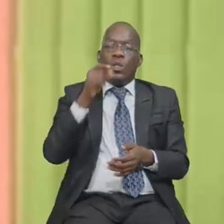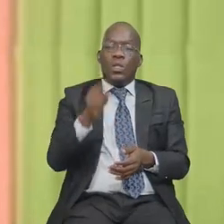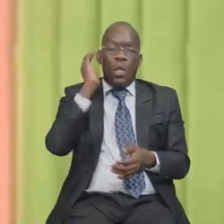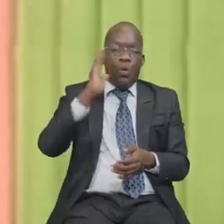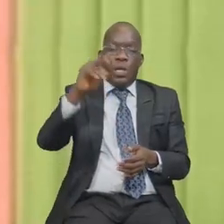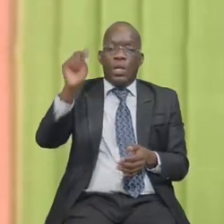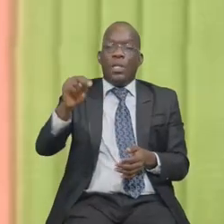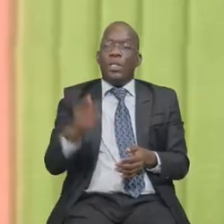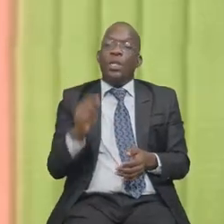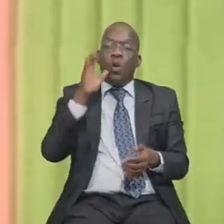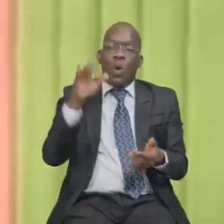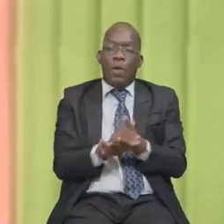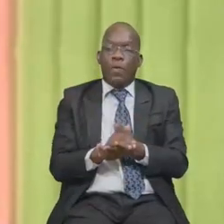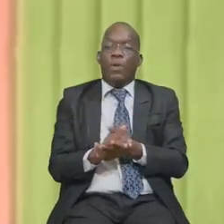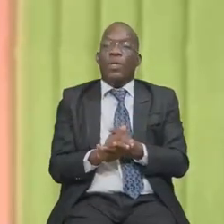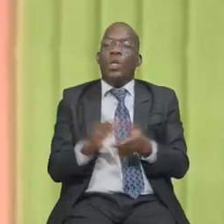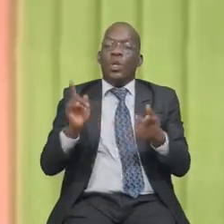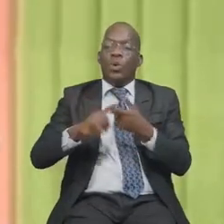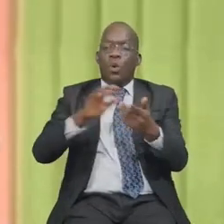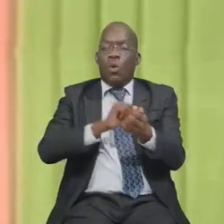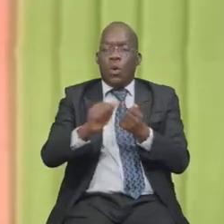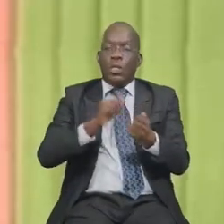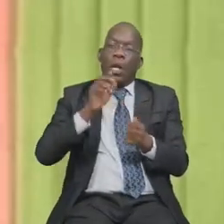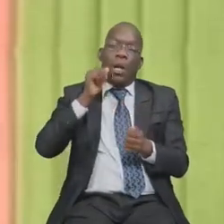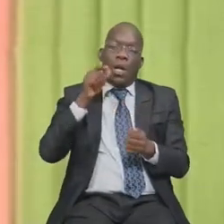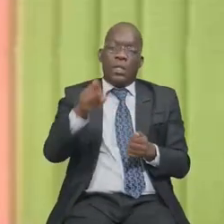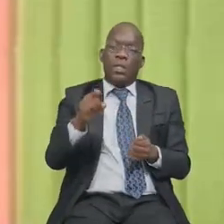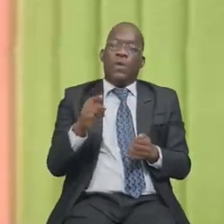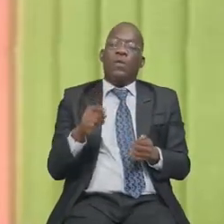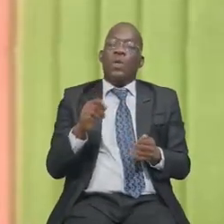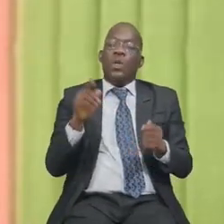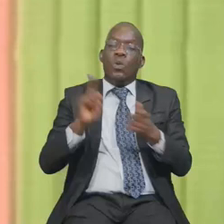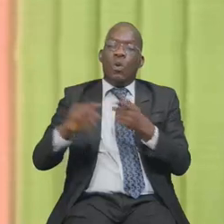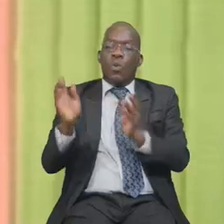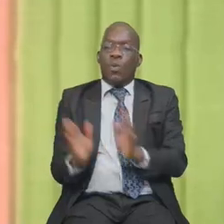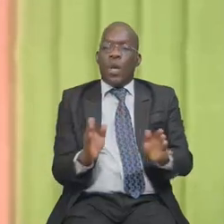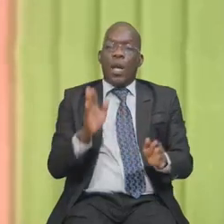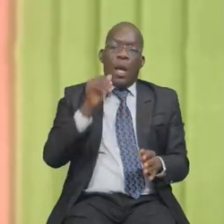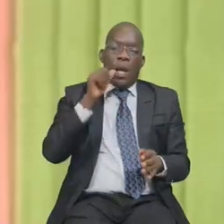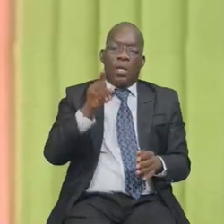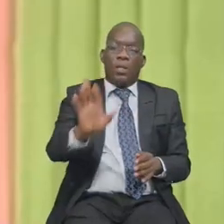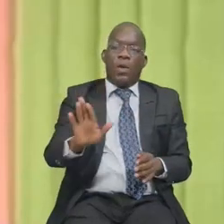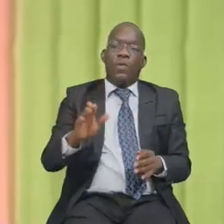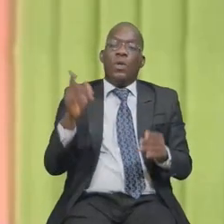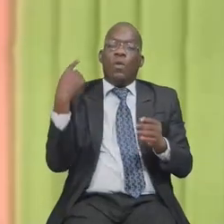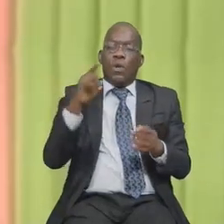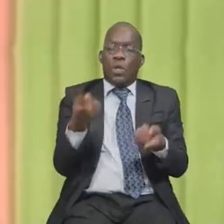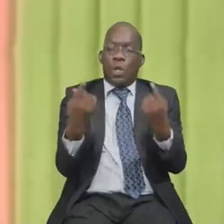lave, pour qu'elle soit purgée, pour qu'elle se prépare pour le retour de Christ,